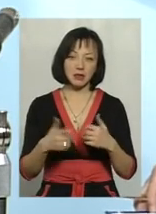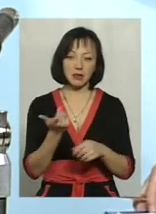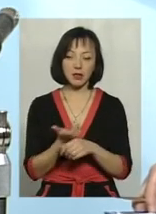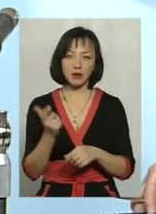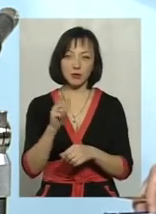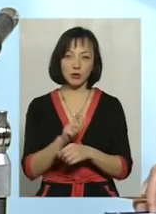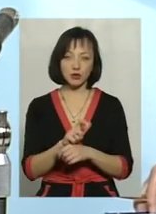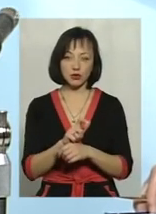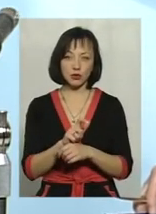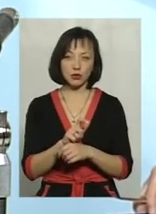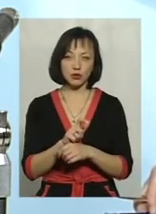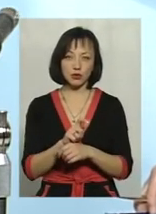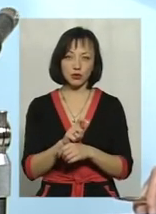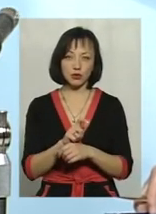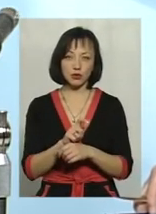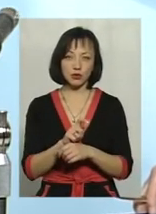таких